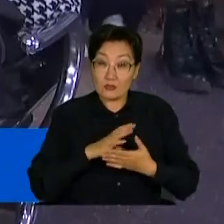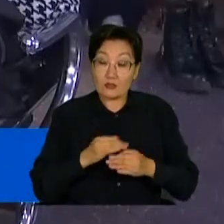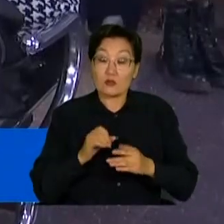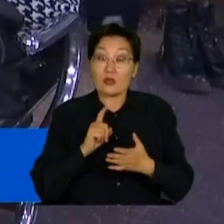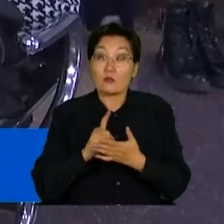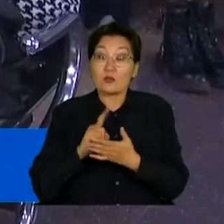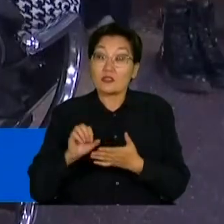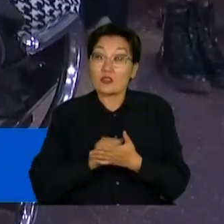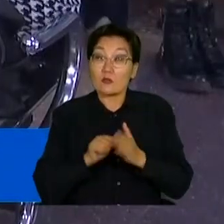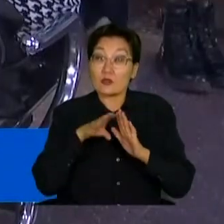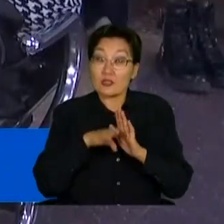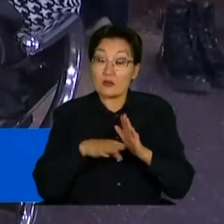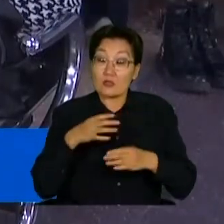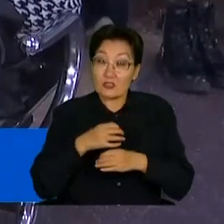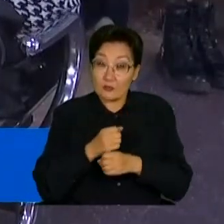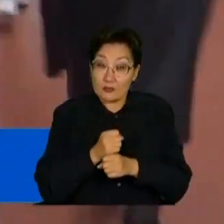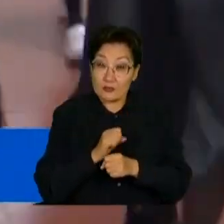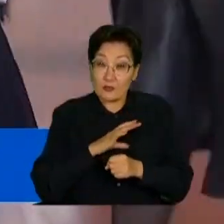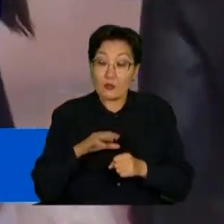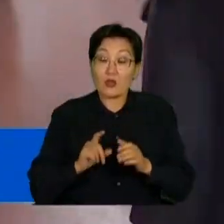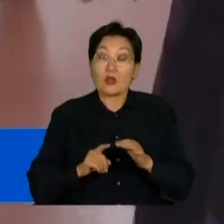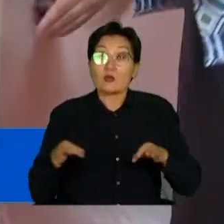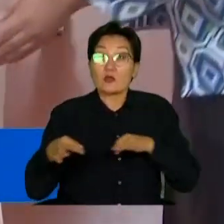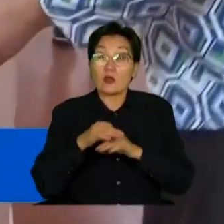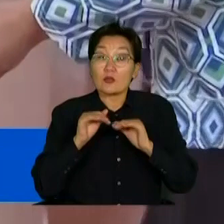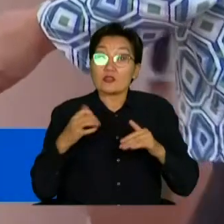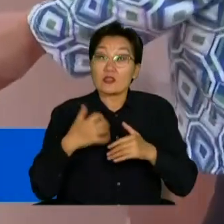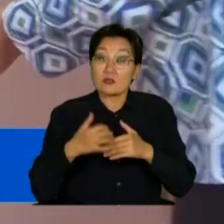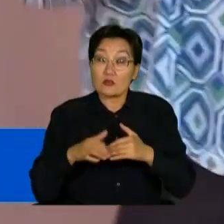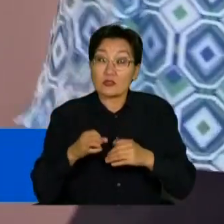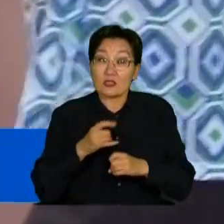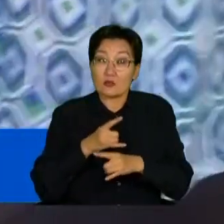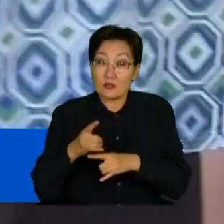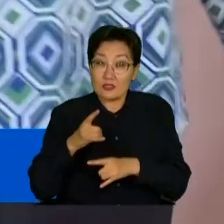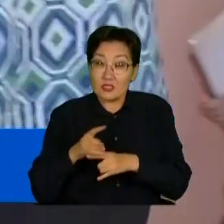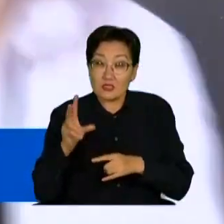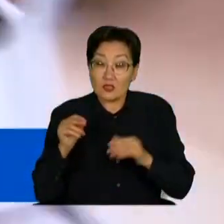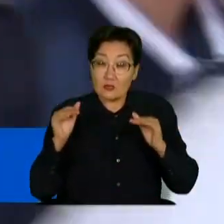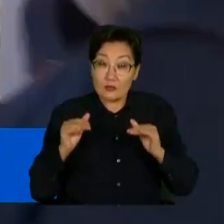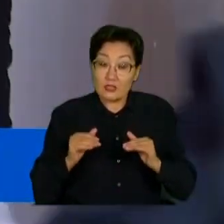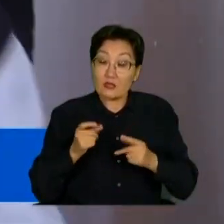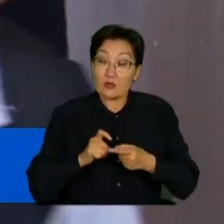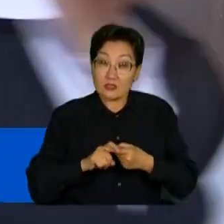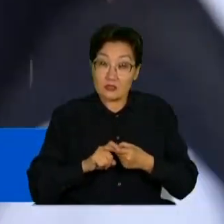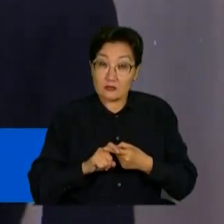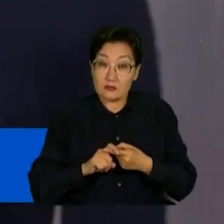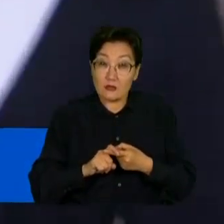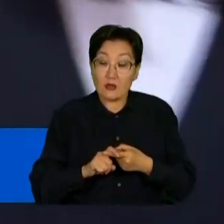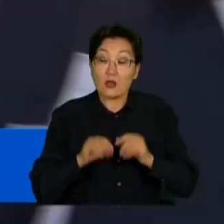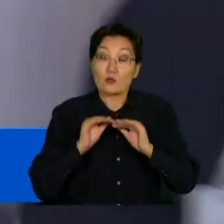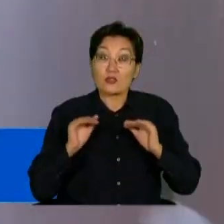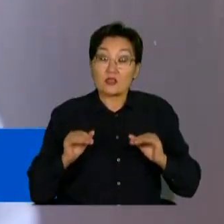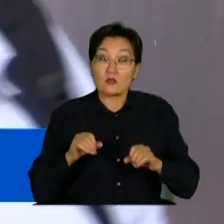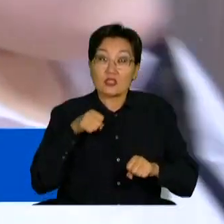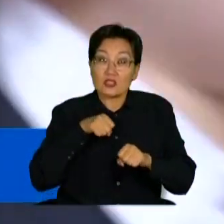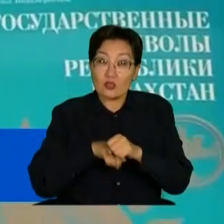Міндетті құжаттардың тізбесі қысқартылды. Бастама балалар арасындағы келеңсіз құбылыстардың санын азайтуға бағытталған. Жеткіншектерді